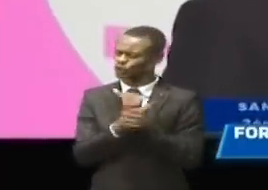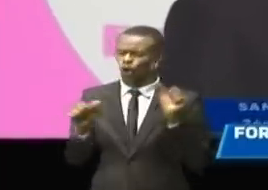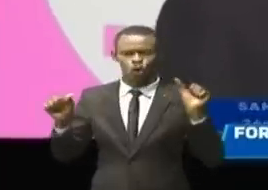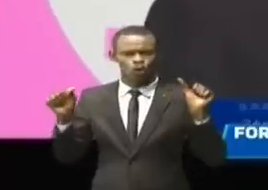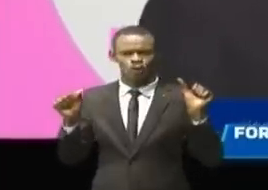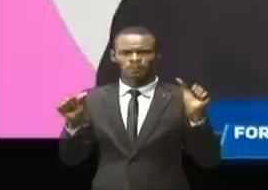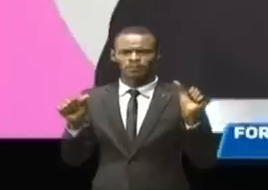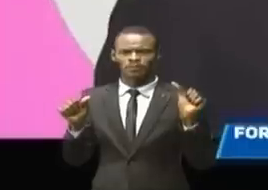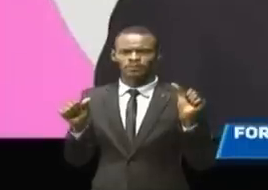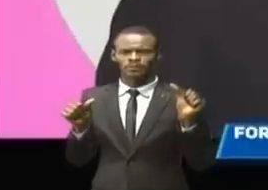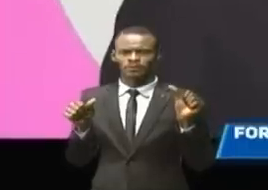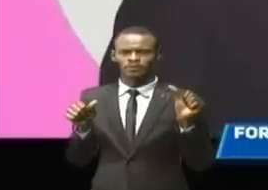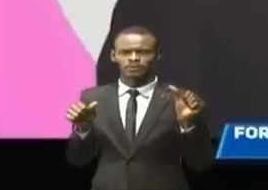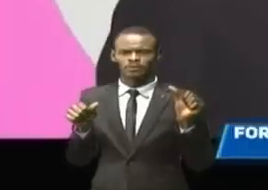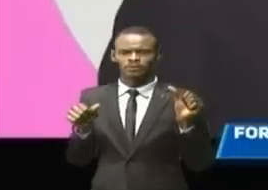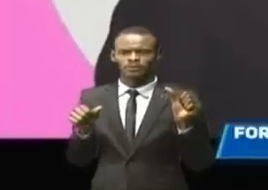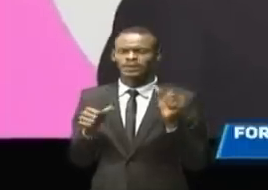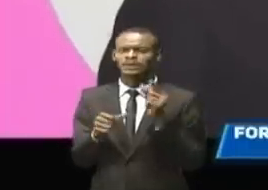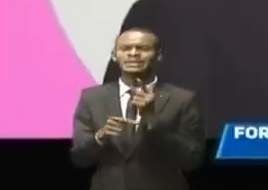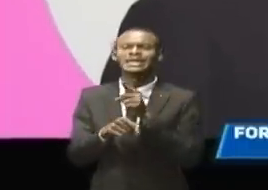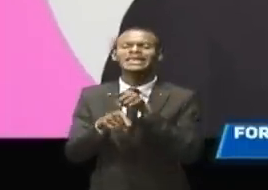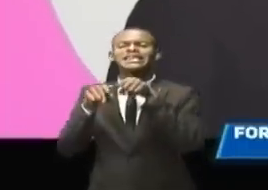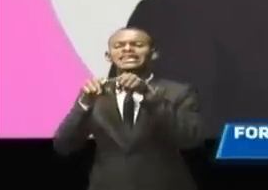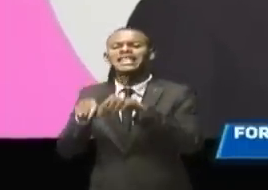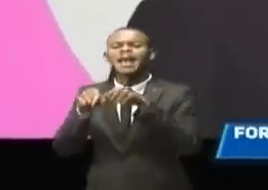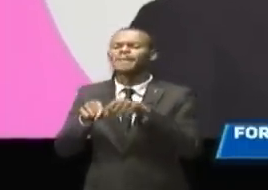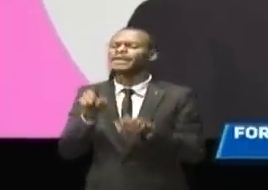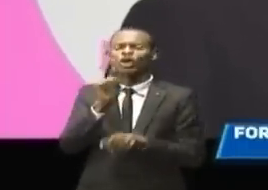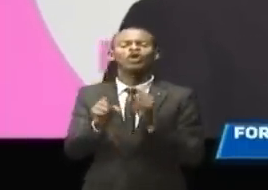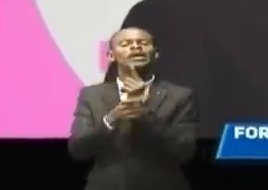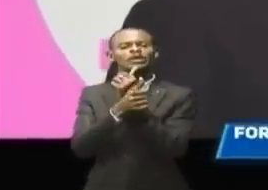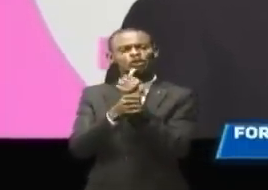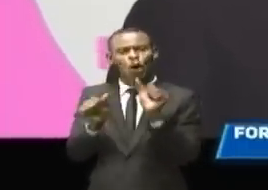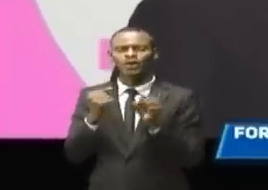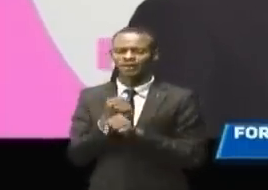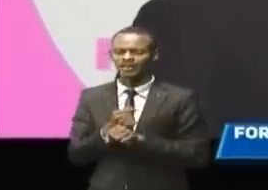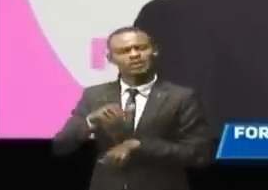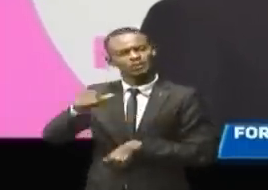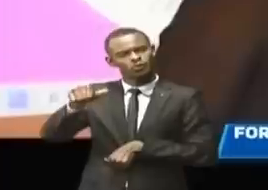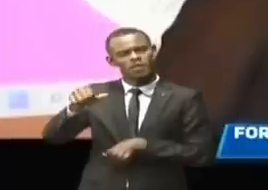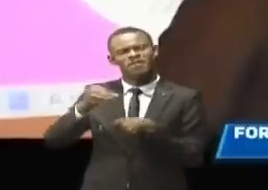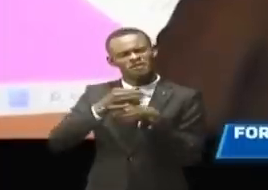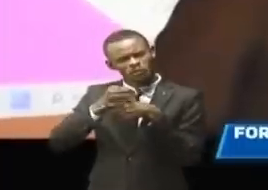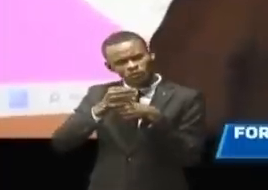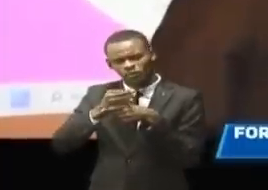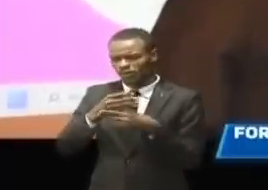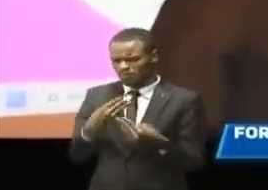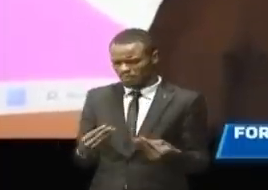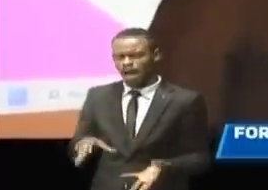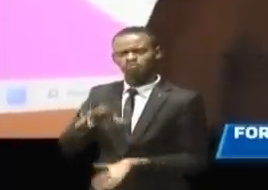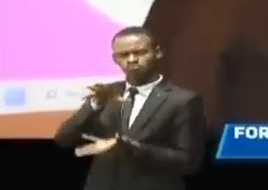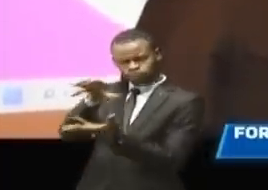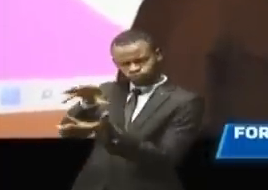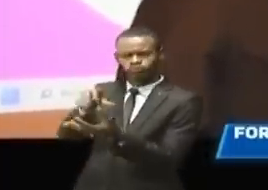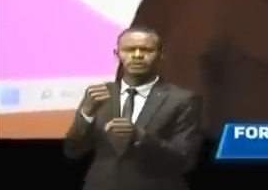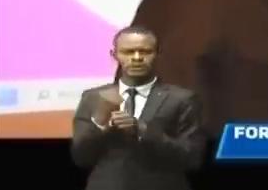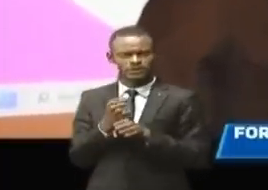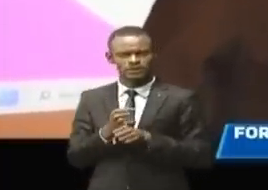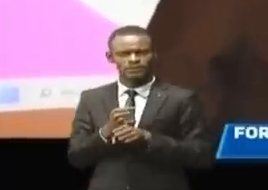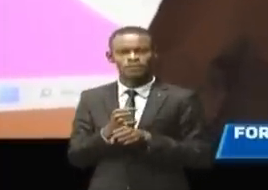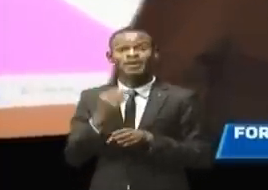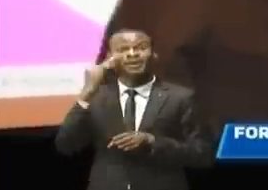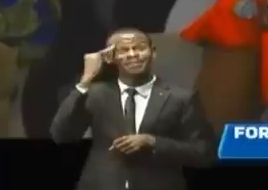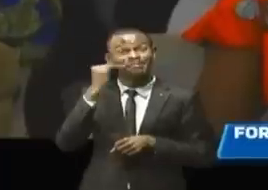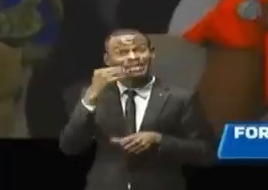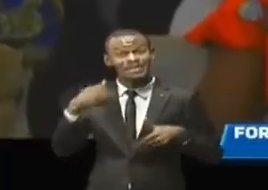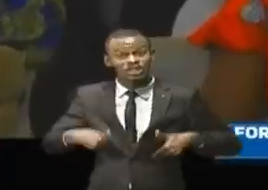pour sortir du cercle vicieux de la pauvreté. Un motif de satisfaction pour le ministre de la Jeunesse, Yves Boukoulou, qui